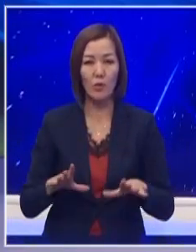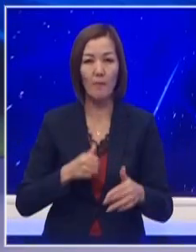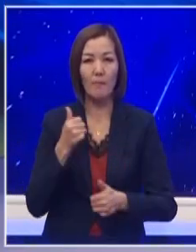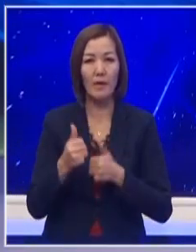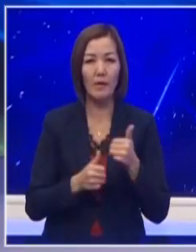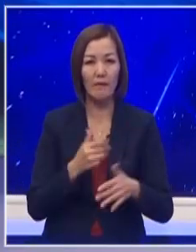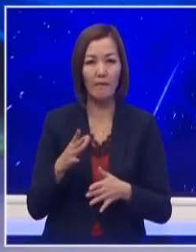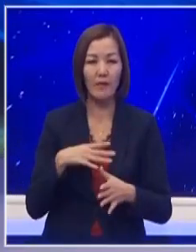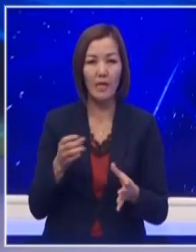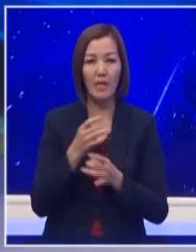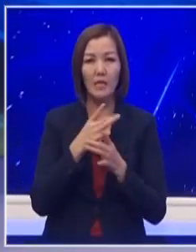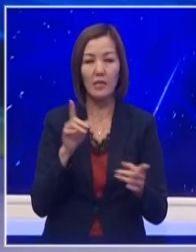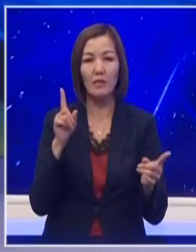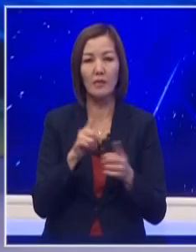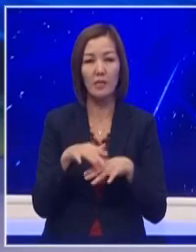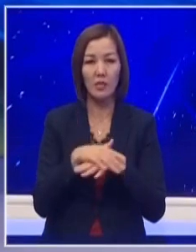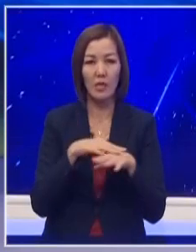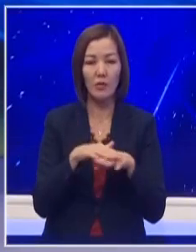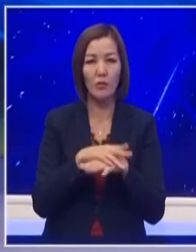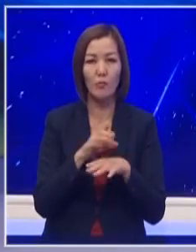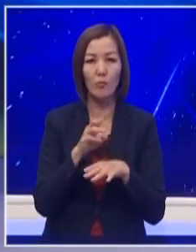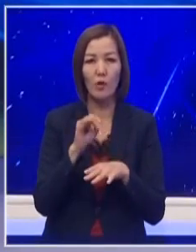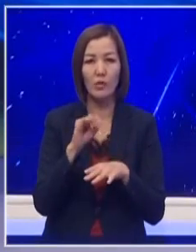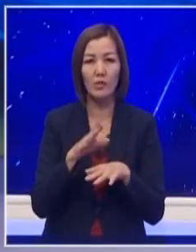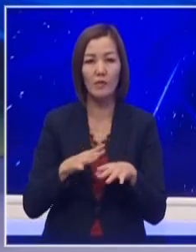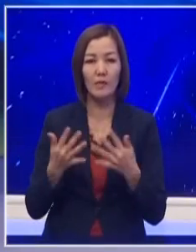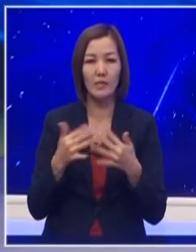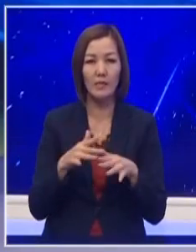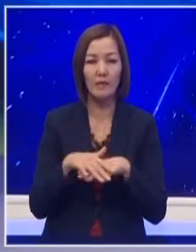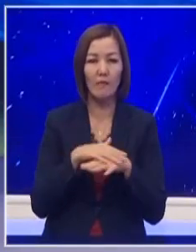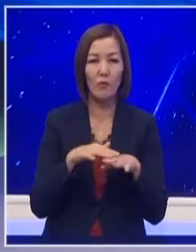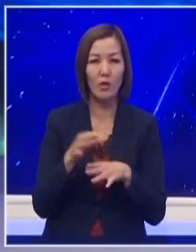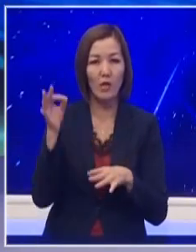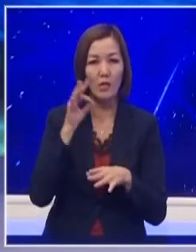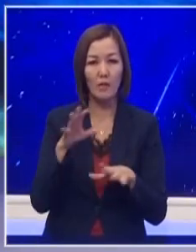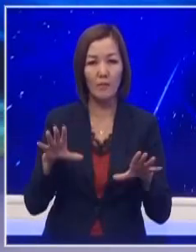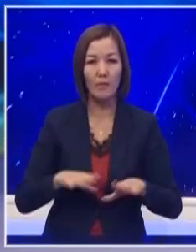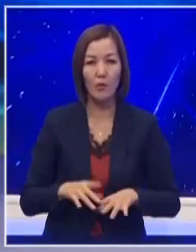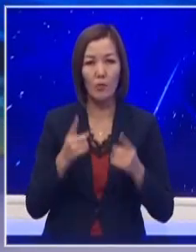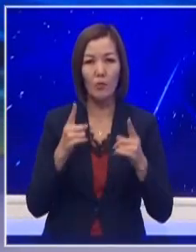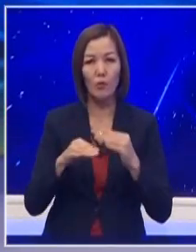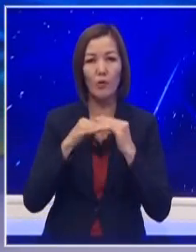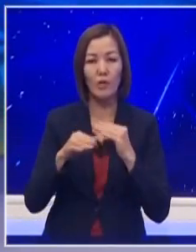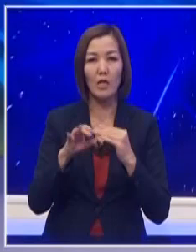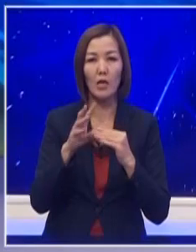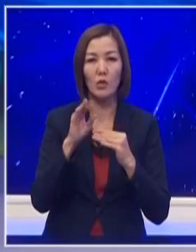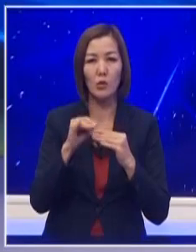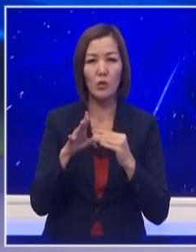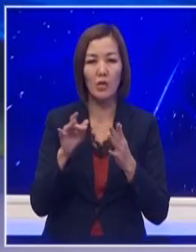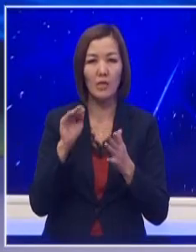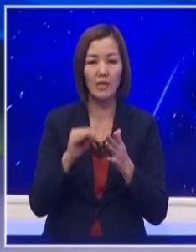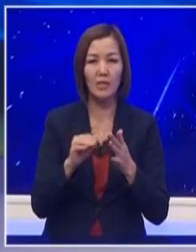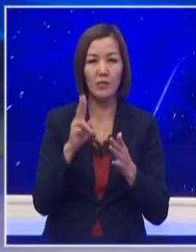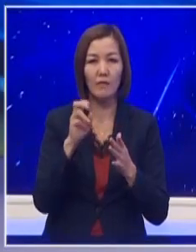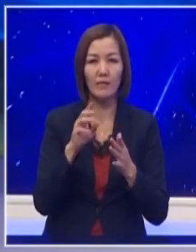наездника в торжественно встретили жителей их родного муканчинского сельского округа напомним в скачках улы дала Жорже на